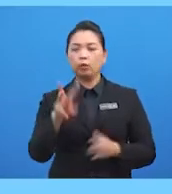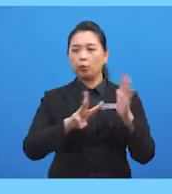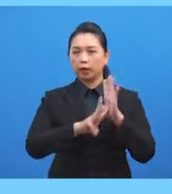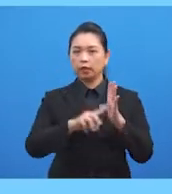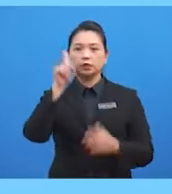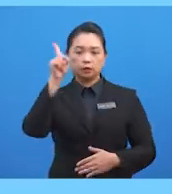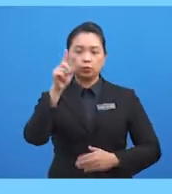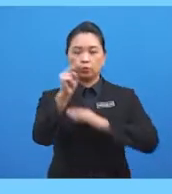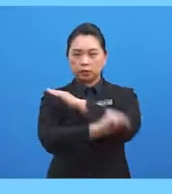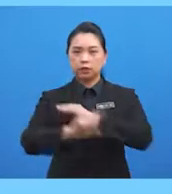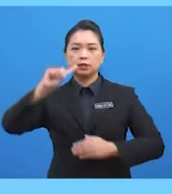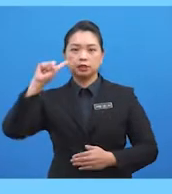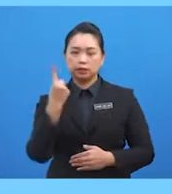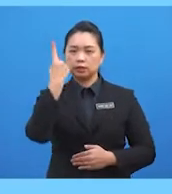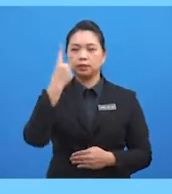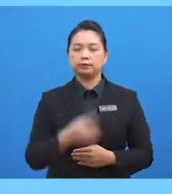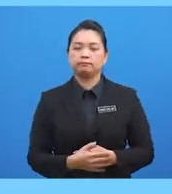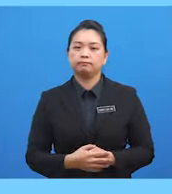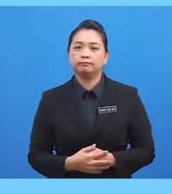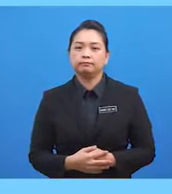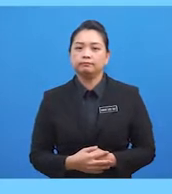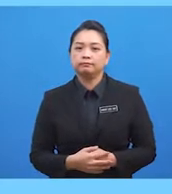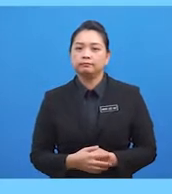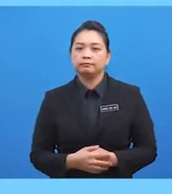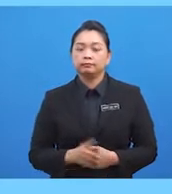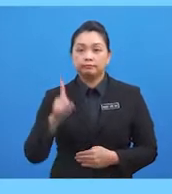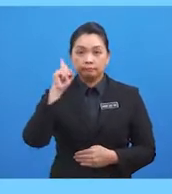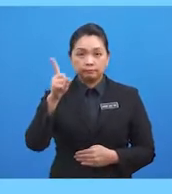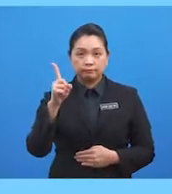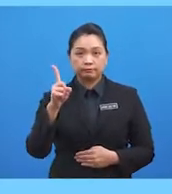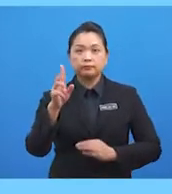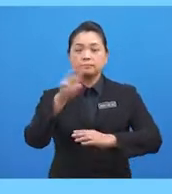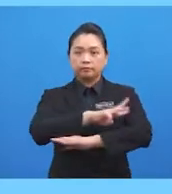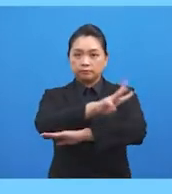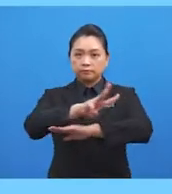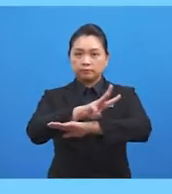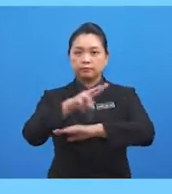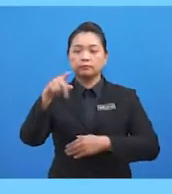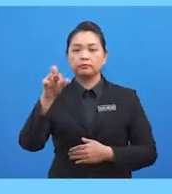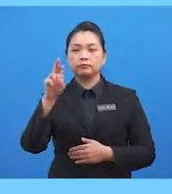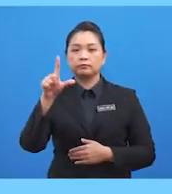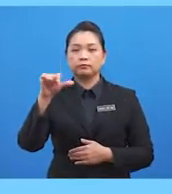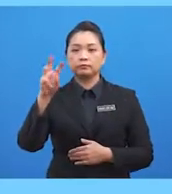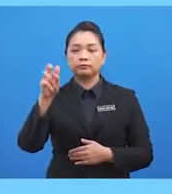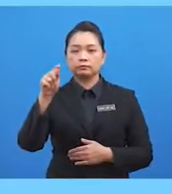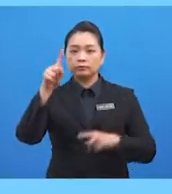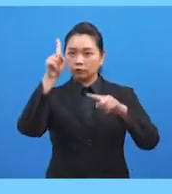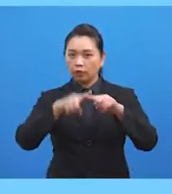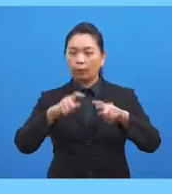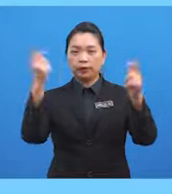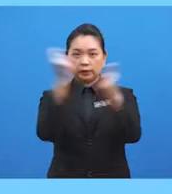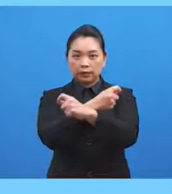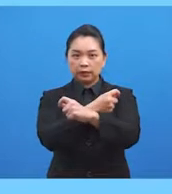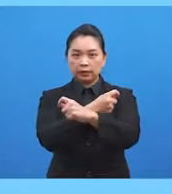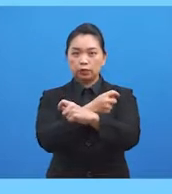sahaja. Seseorang calon kawasan parlimen juga tidak boleh bertanding untuk dua kawasan parlimen